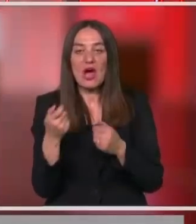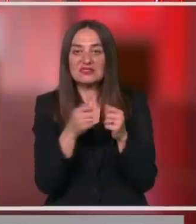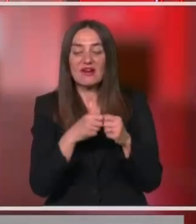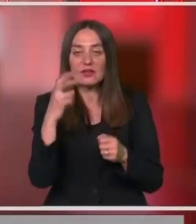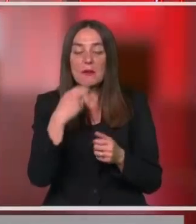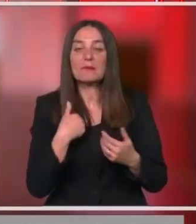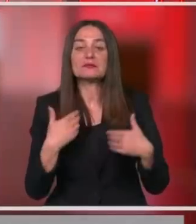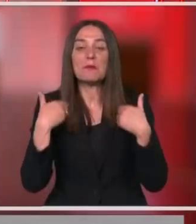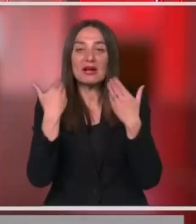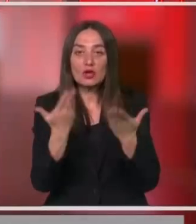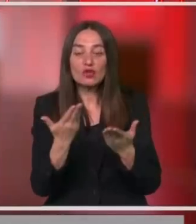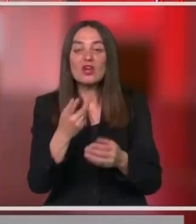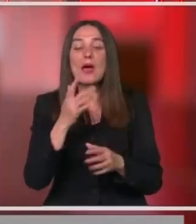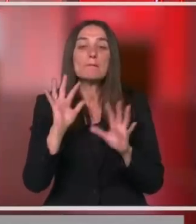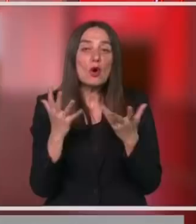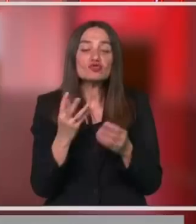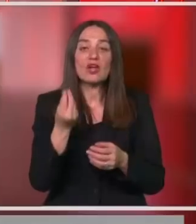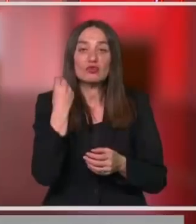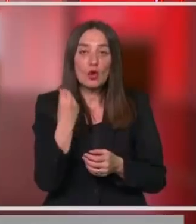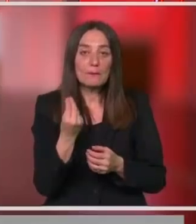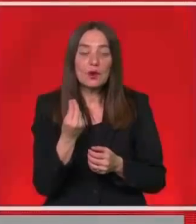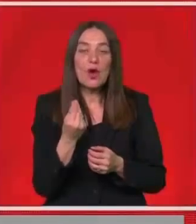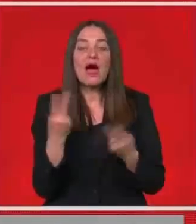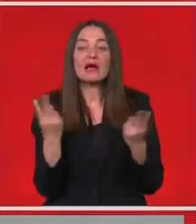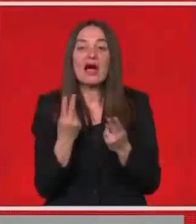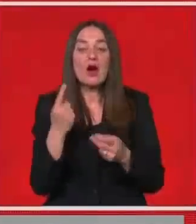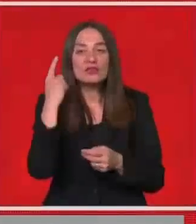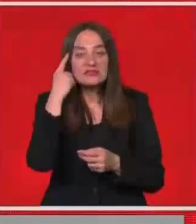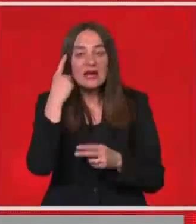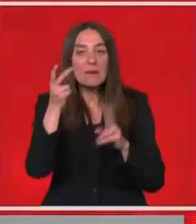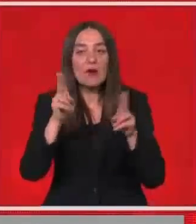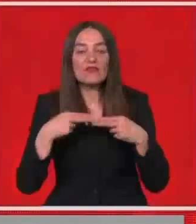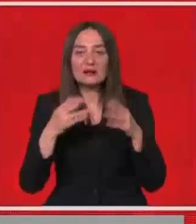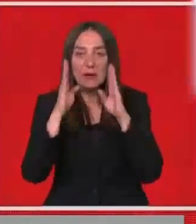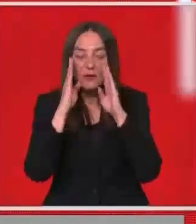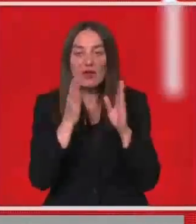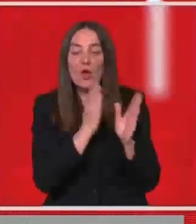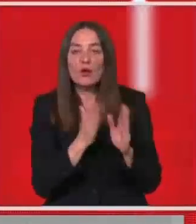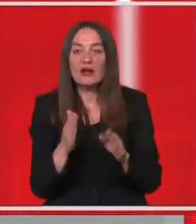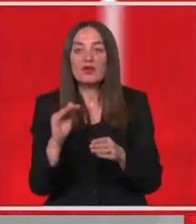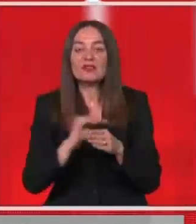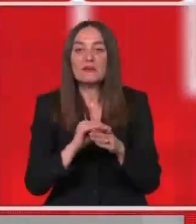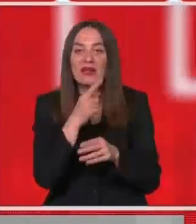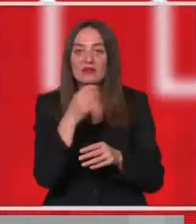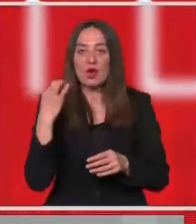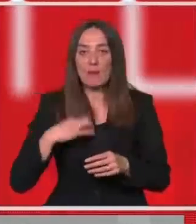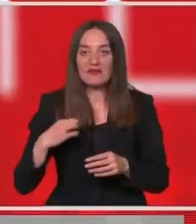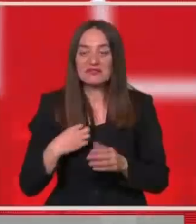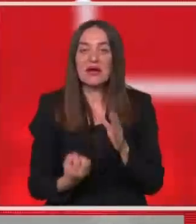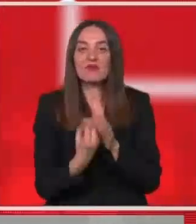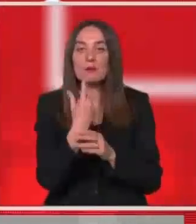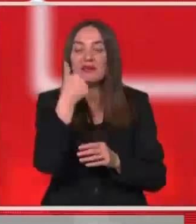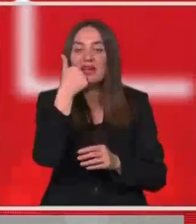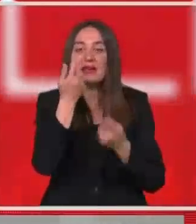čak predložili da je možda dobro kao znak povratka poverenja u redovno izmirenju tih obveza formirati